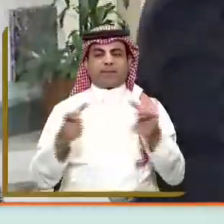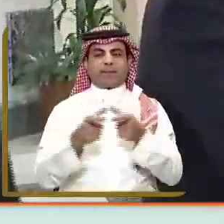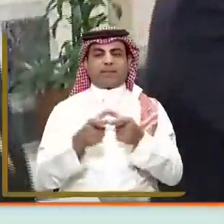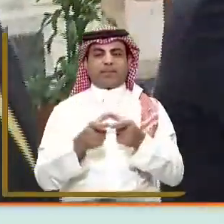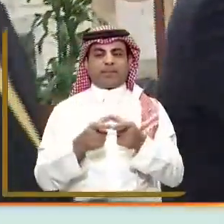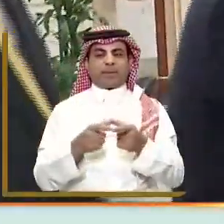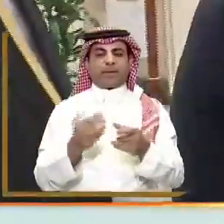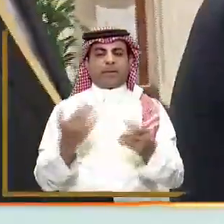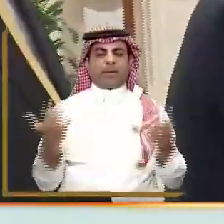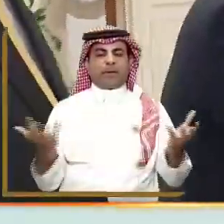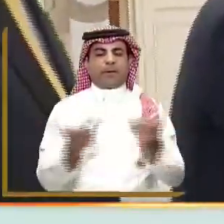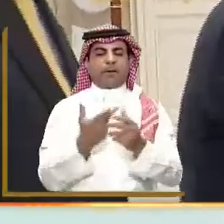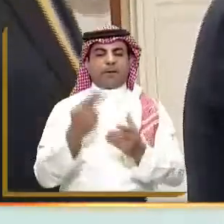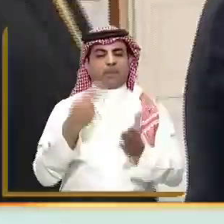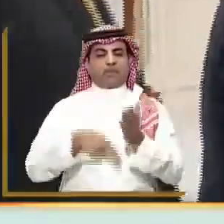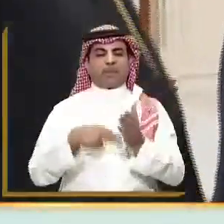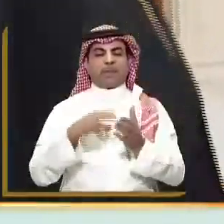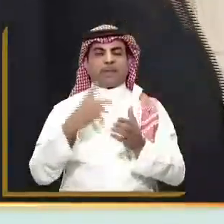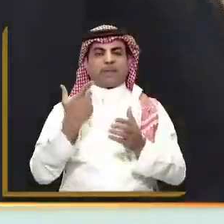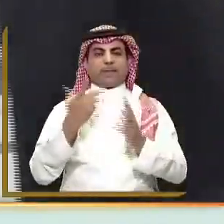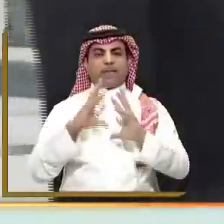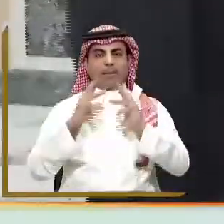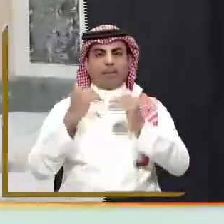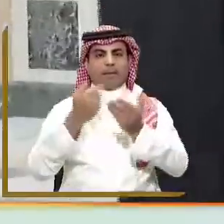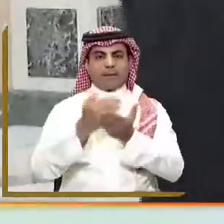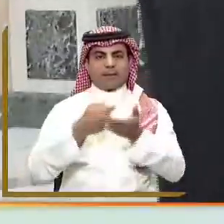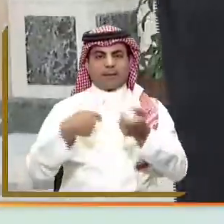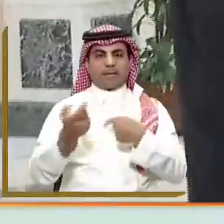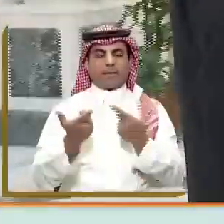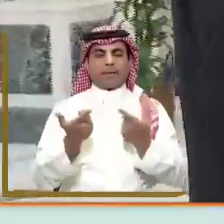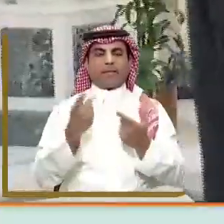وما تمخض عنها من قرارات إيجابية في جميع